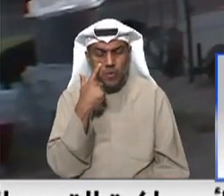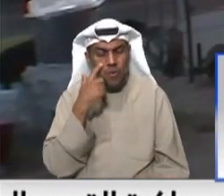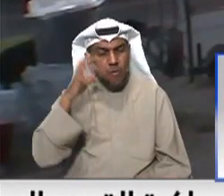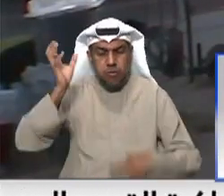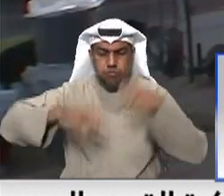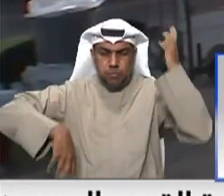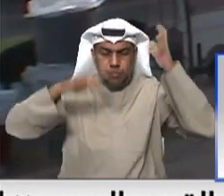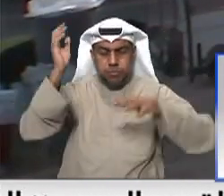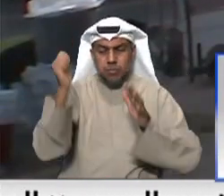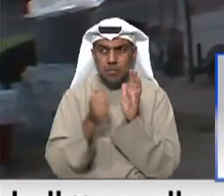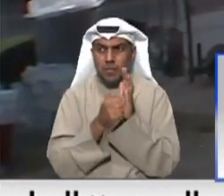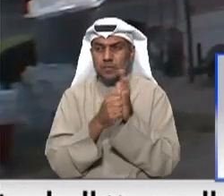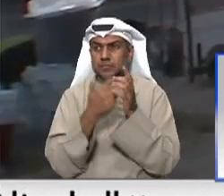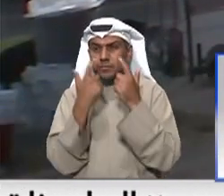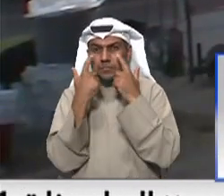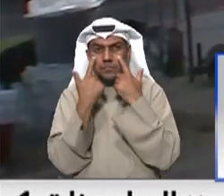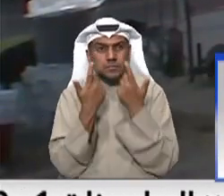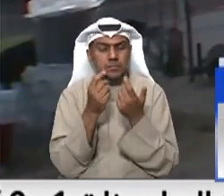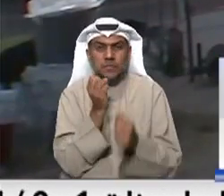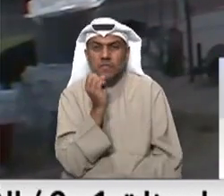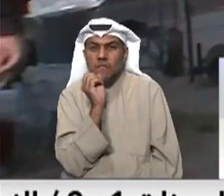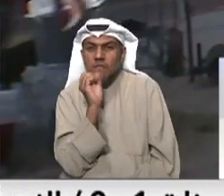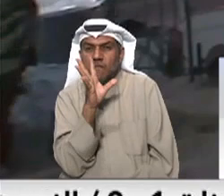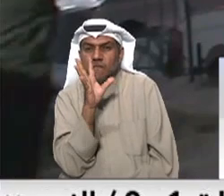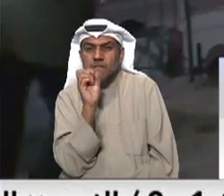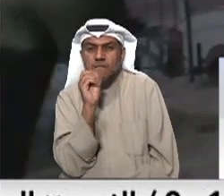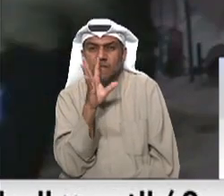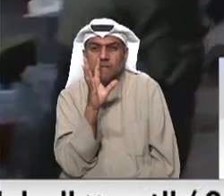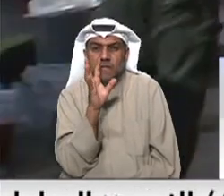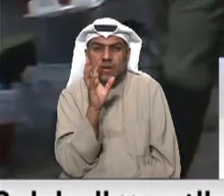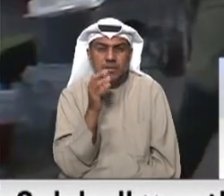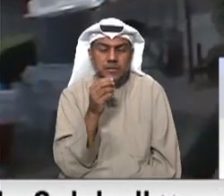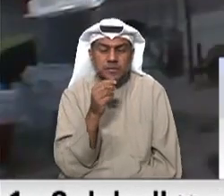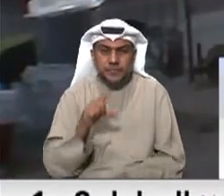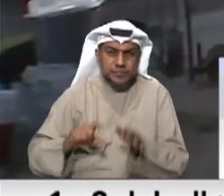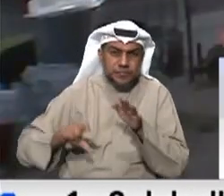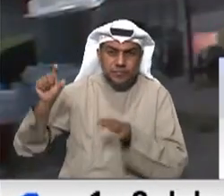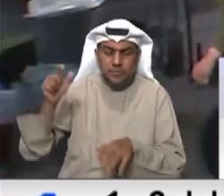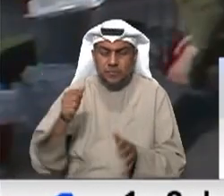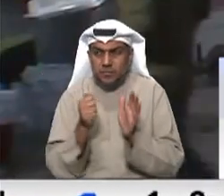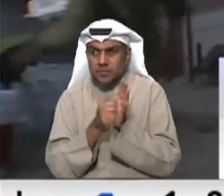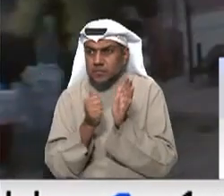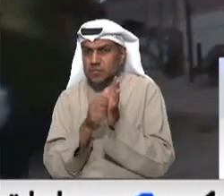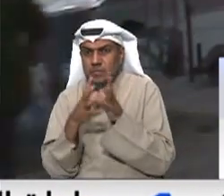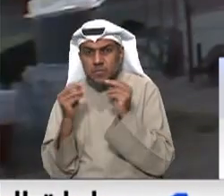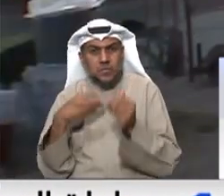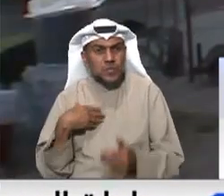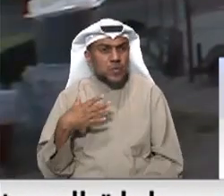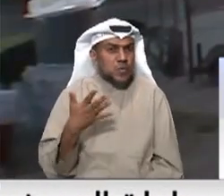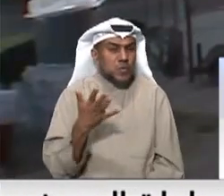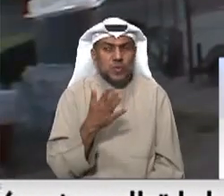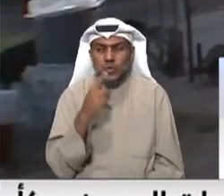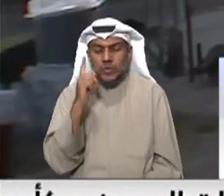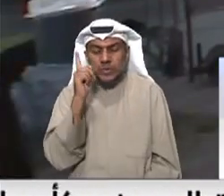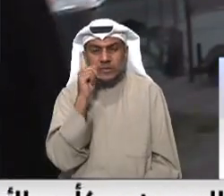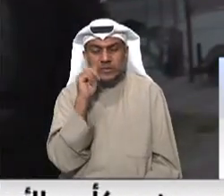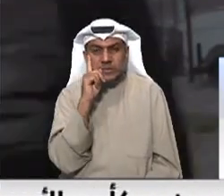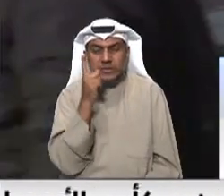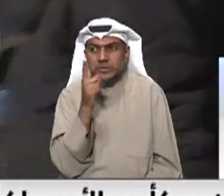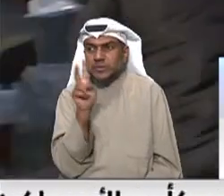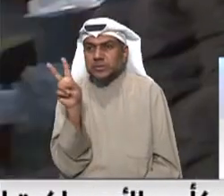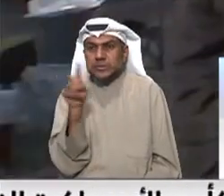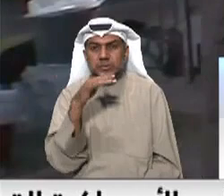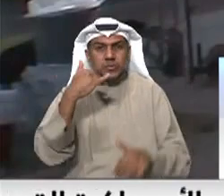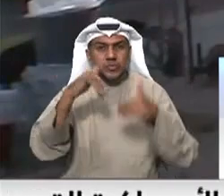علينا تقريبا الفجر اول ما طلع النهار طلعنا من البيت دوبنا بنطلع زي هيك كده بنطلع على الشارع